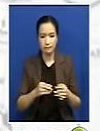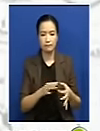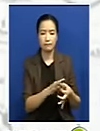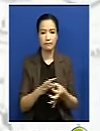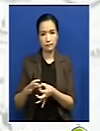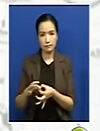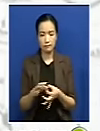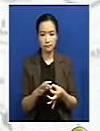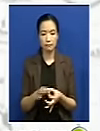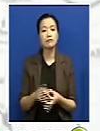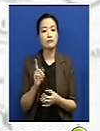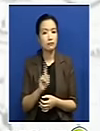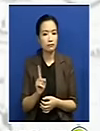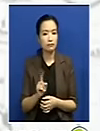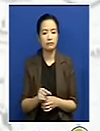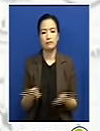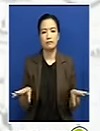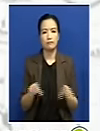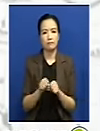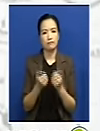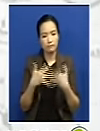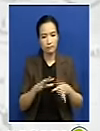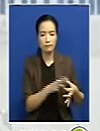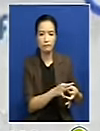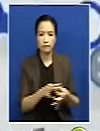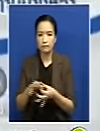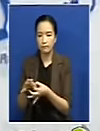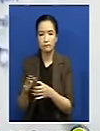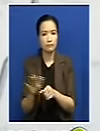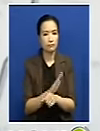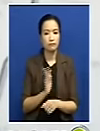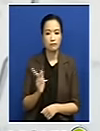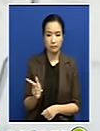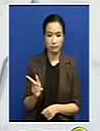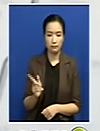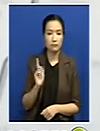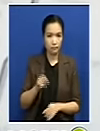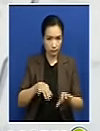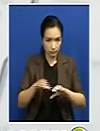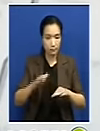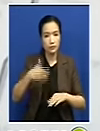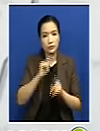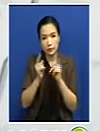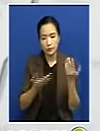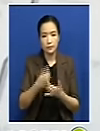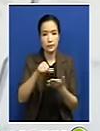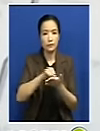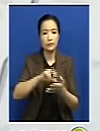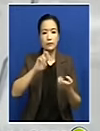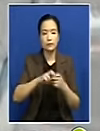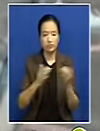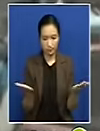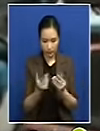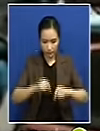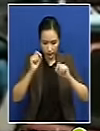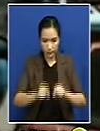ขยายเพื่อให้เป็นลักษณะโครงข่ายเดียวกันหรือว่า through operation ตรงนี้ก็ต้องดำเนินการเจรจาแก้ไขสัญญา